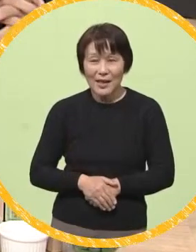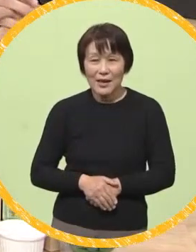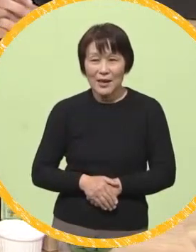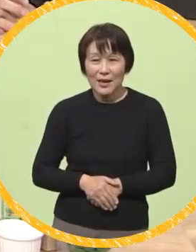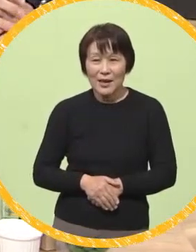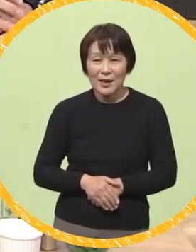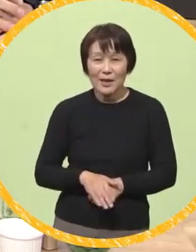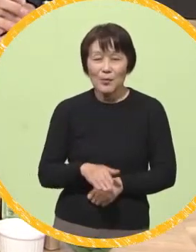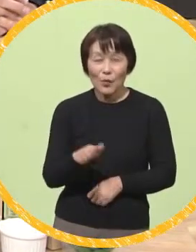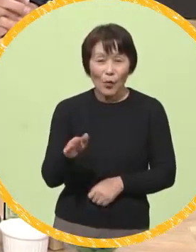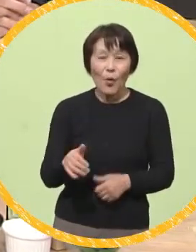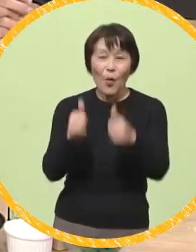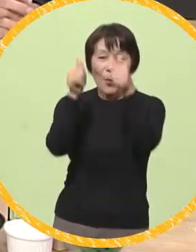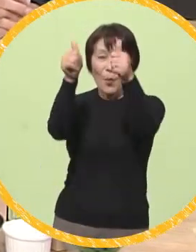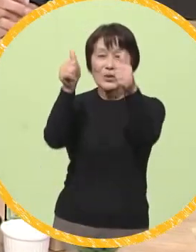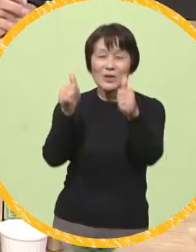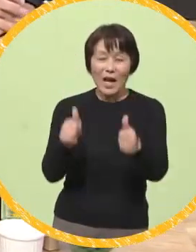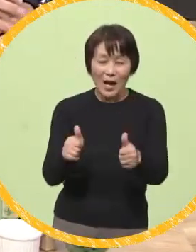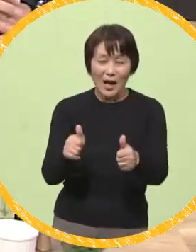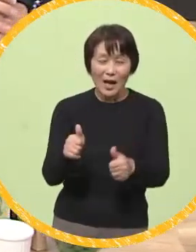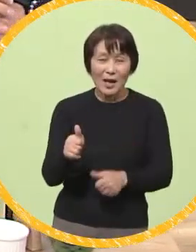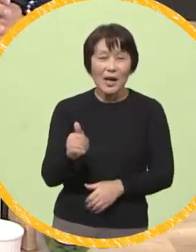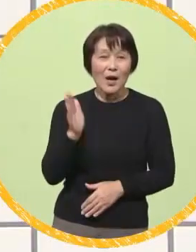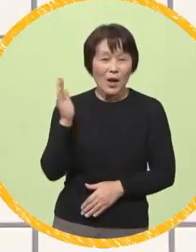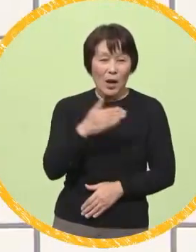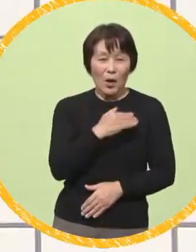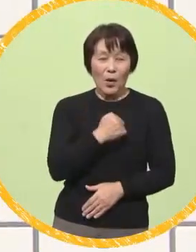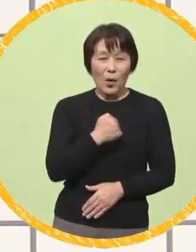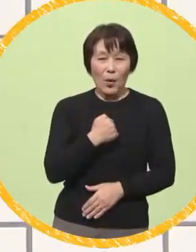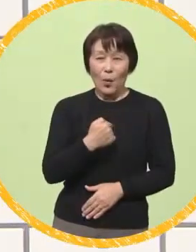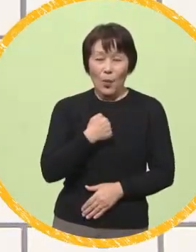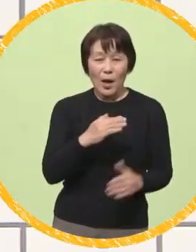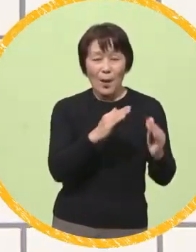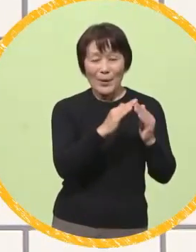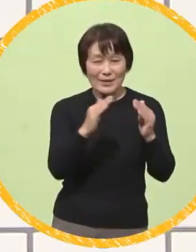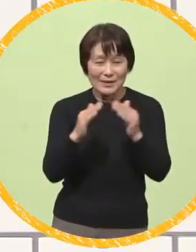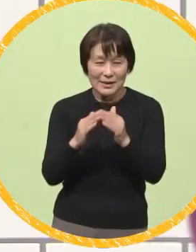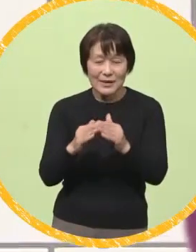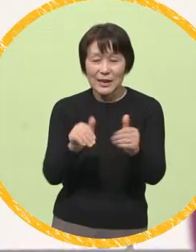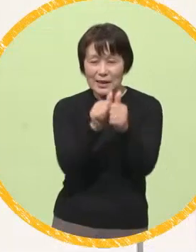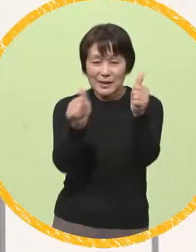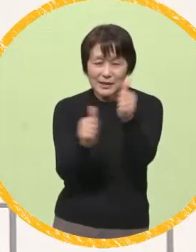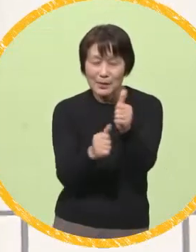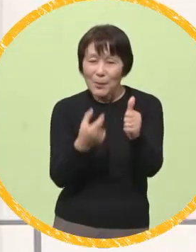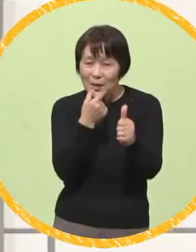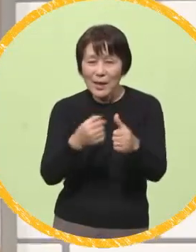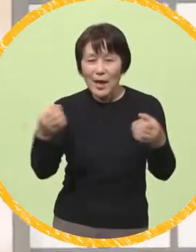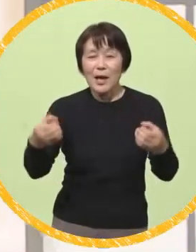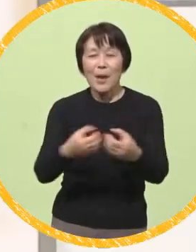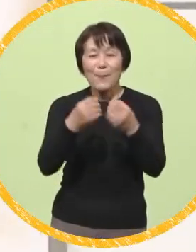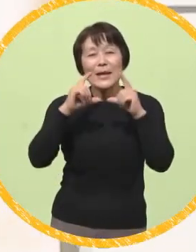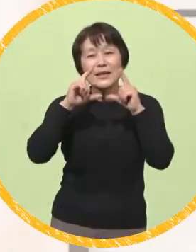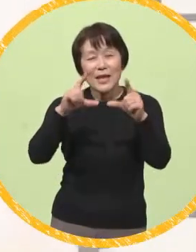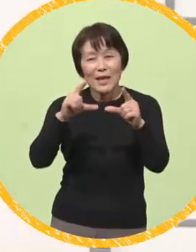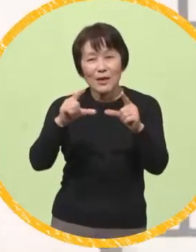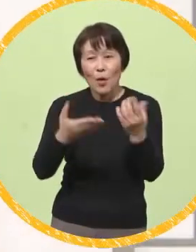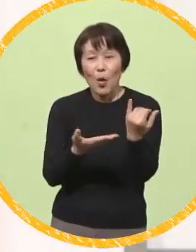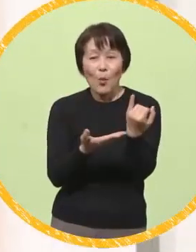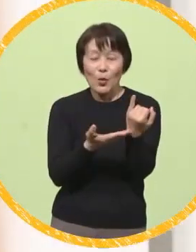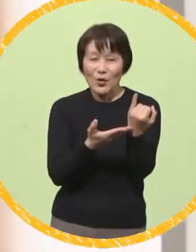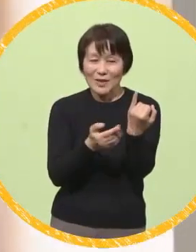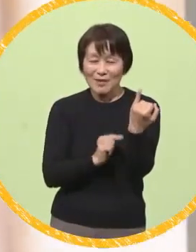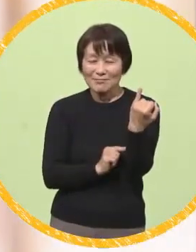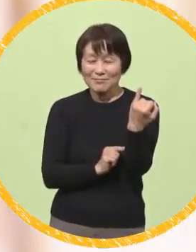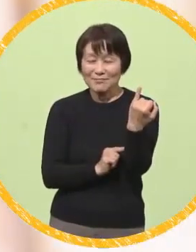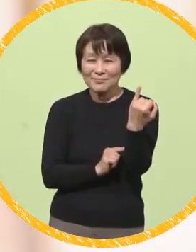うん、皆さんの後ろにある、はい、ポスター、うん、これね、はい、我が町つまみで乾杯宣言のポスターなんですけど、 素敵なポスター。 こちらのモデルさん、 綺麗、